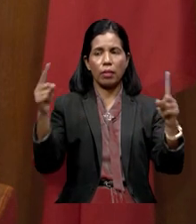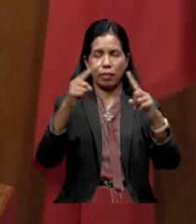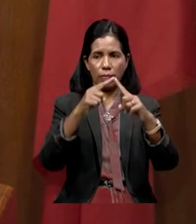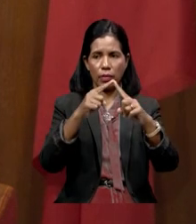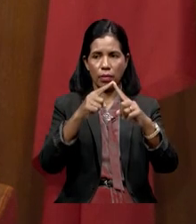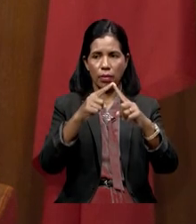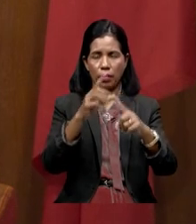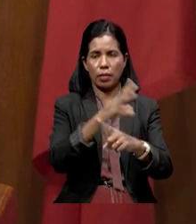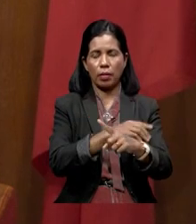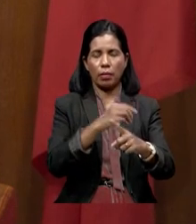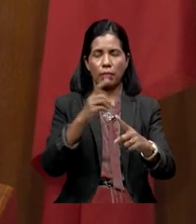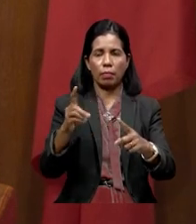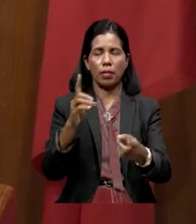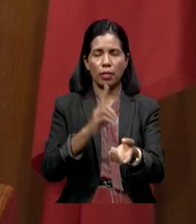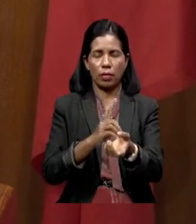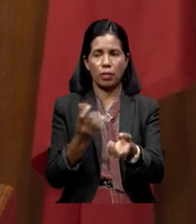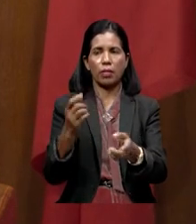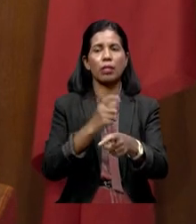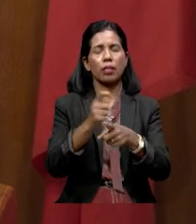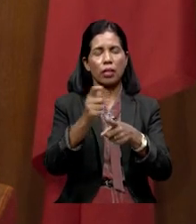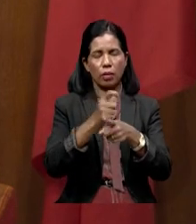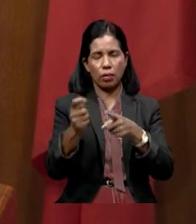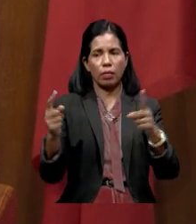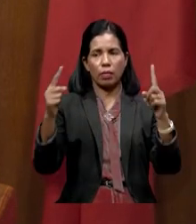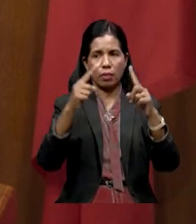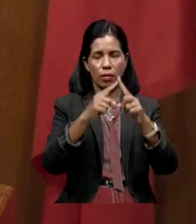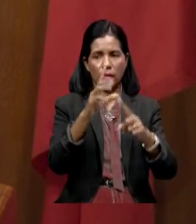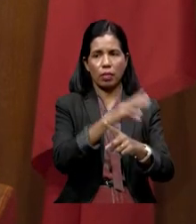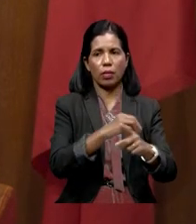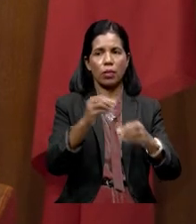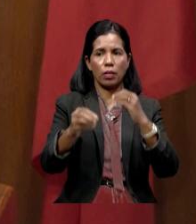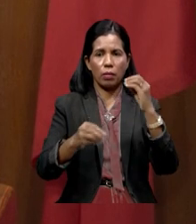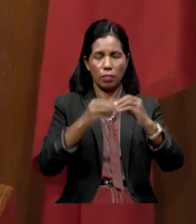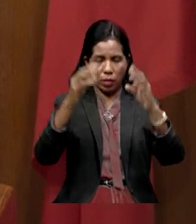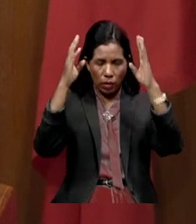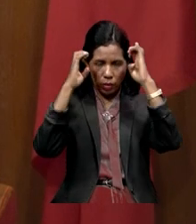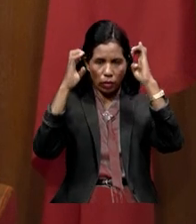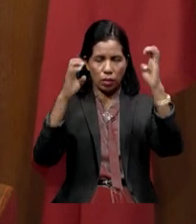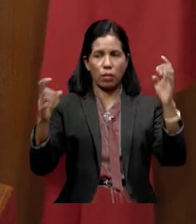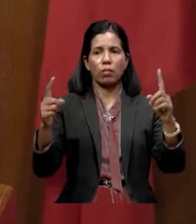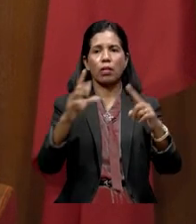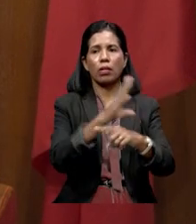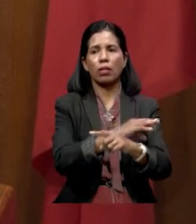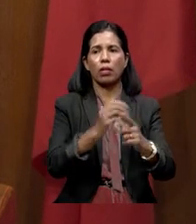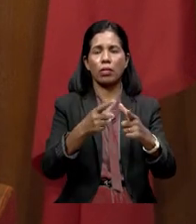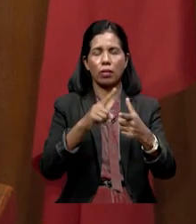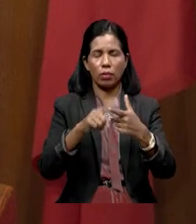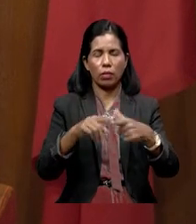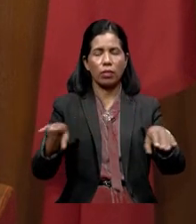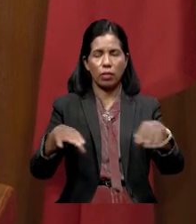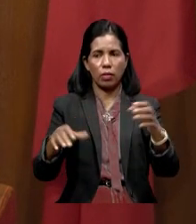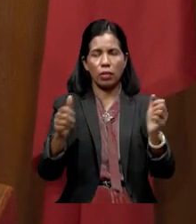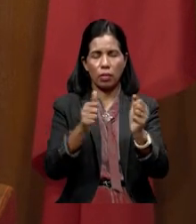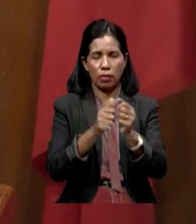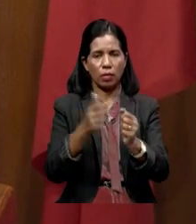mendapat training untuk tvet technical vocational Education System di mana